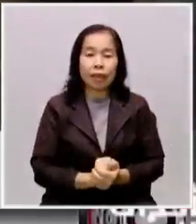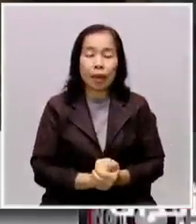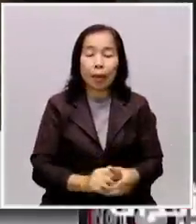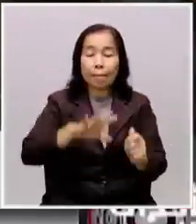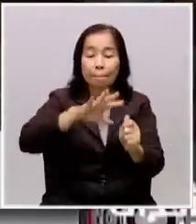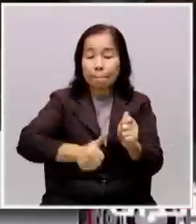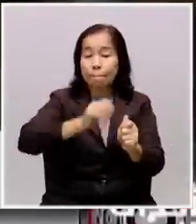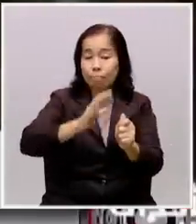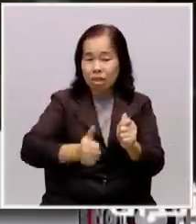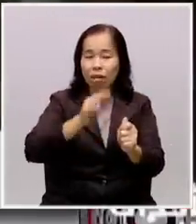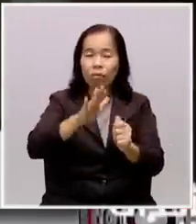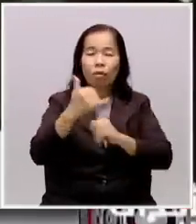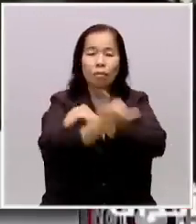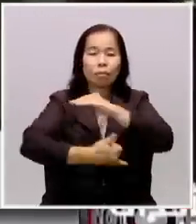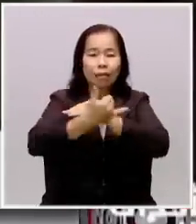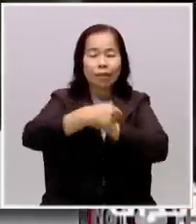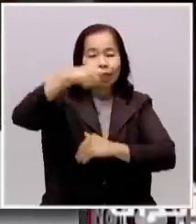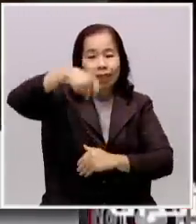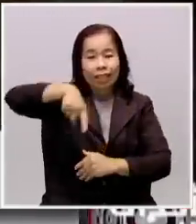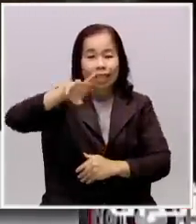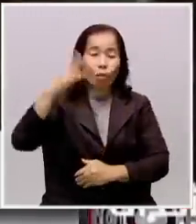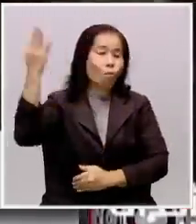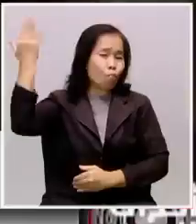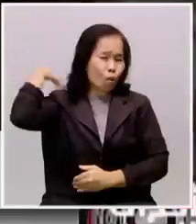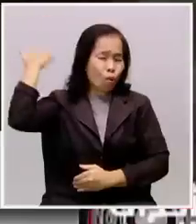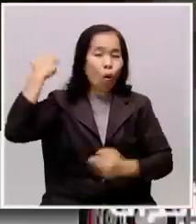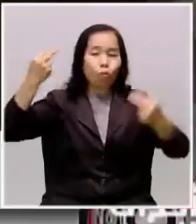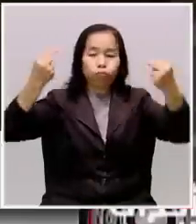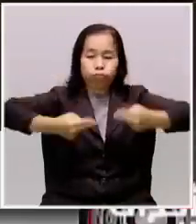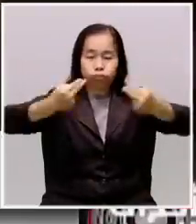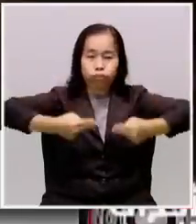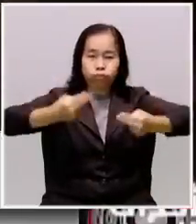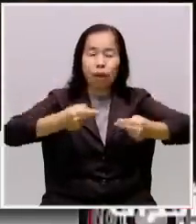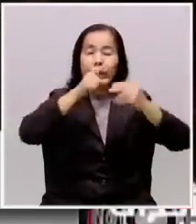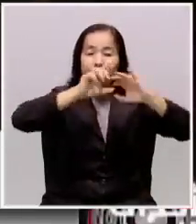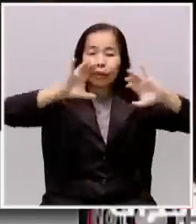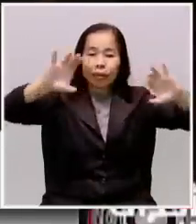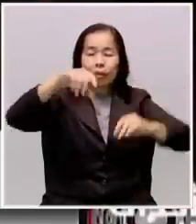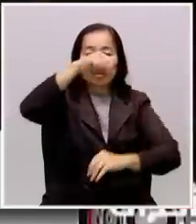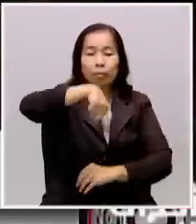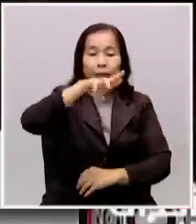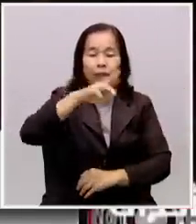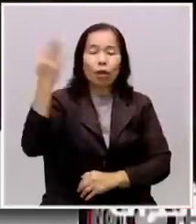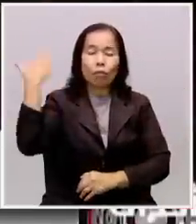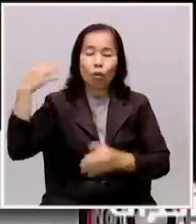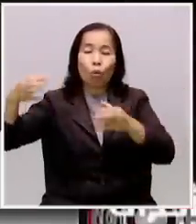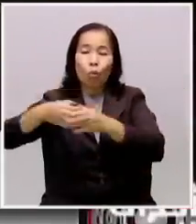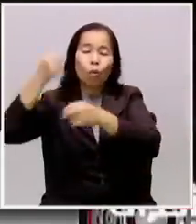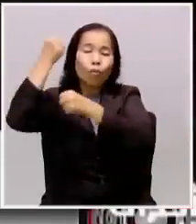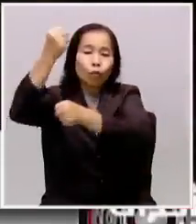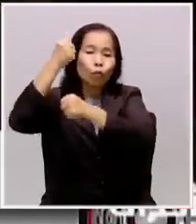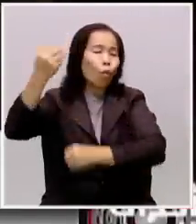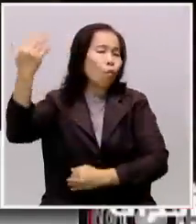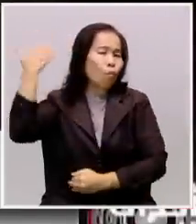าสาแห่งนี้ค่ะเคยเป็นสมรภูมิรบระหว่างกองกำลังรัฐบาลซีเรียกับกลุ่มกบฏก่อนที่กองทัพ